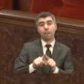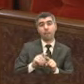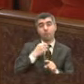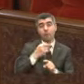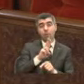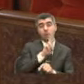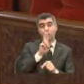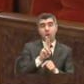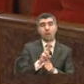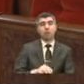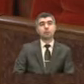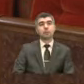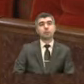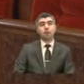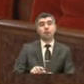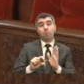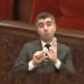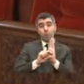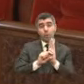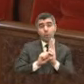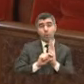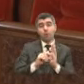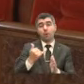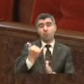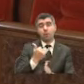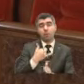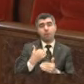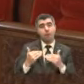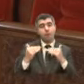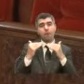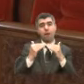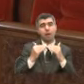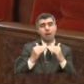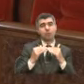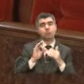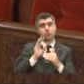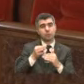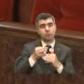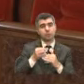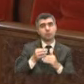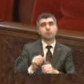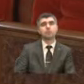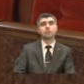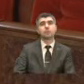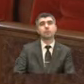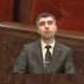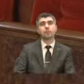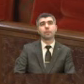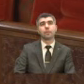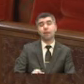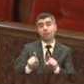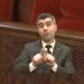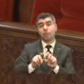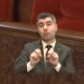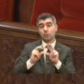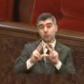الحقيقة الموضوع له راهنية كبيرة، وأنا كنتفق مع داك الشيء اللي قال السيد الرئيس، وكنأكد فعلا على